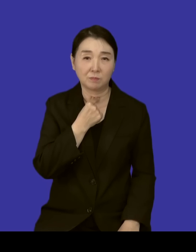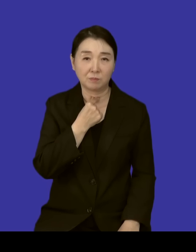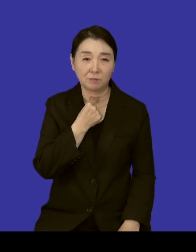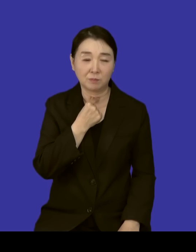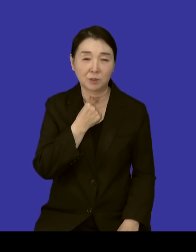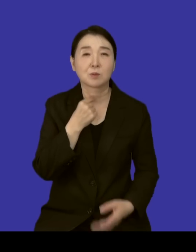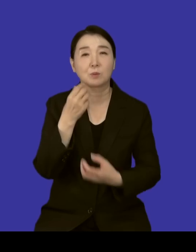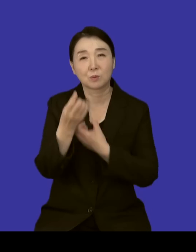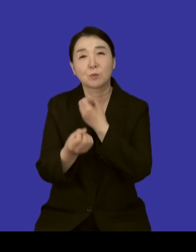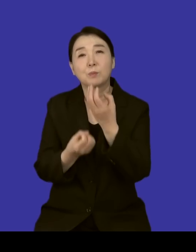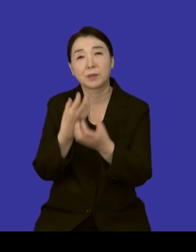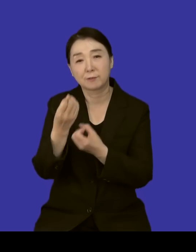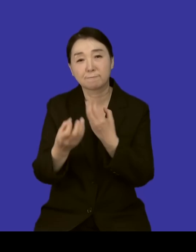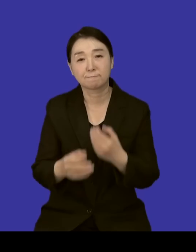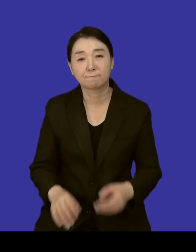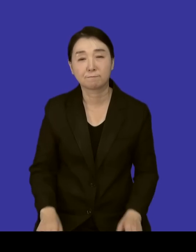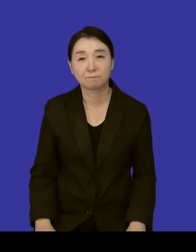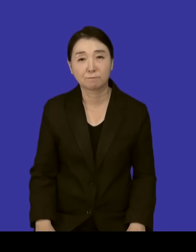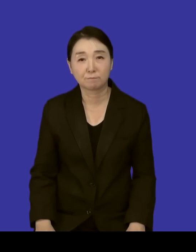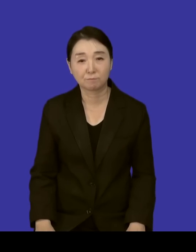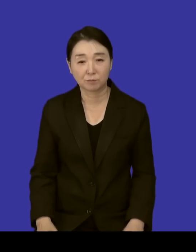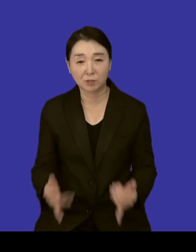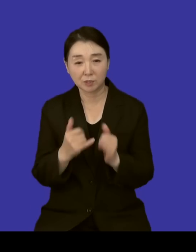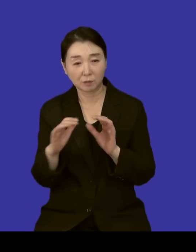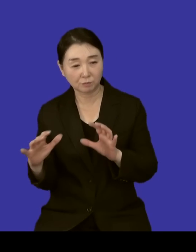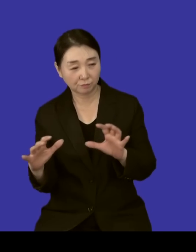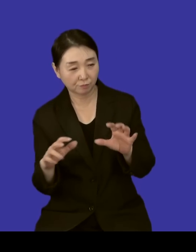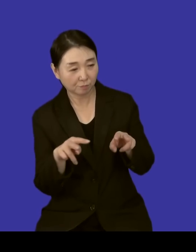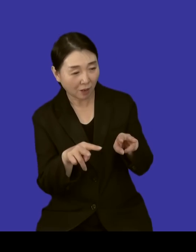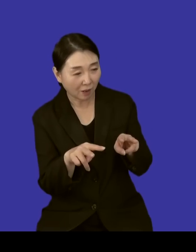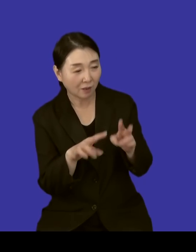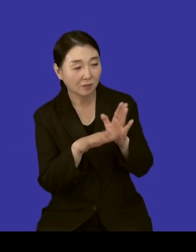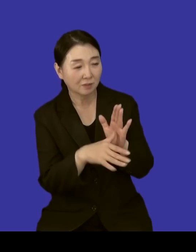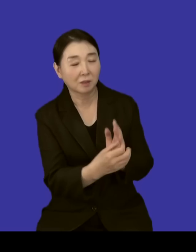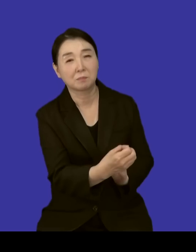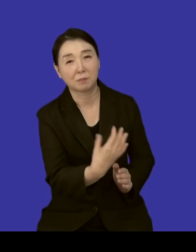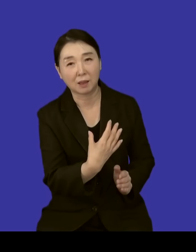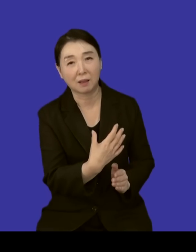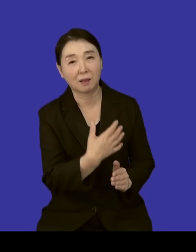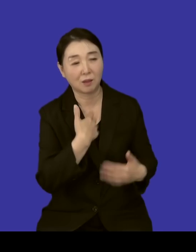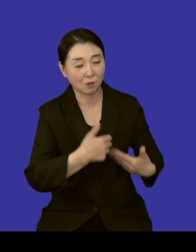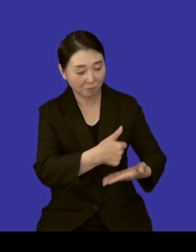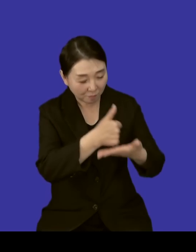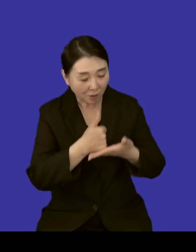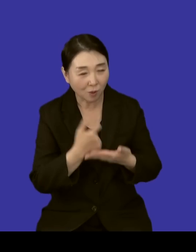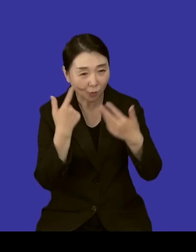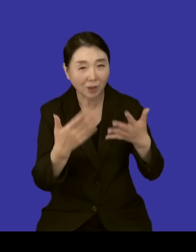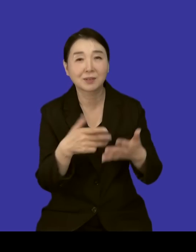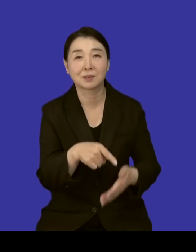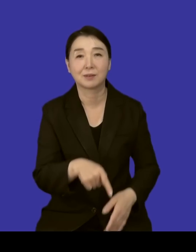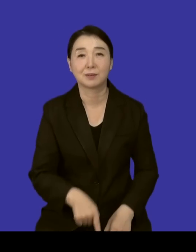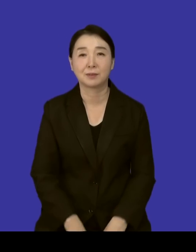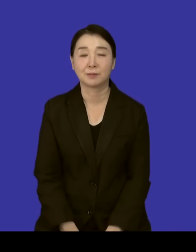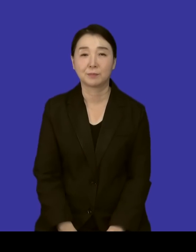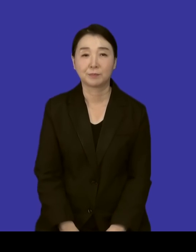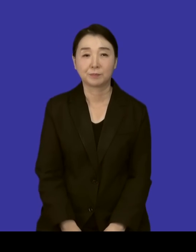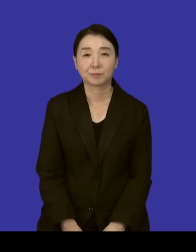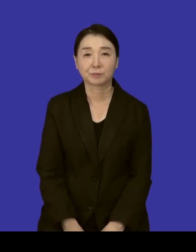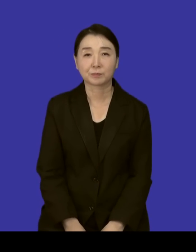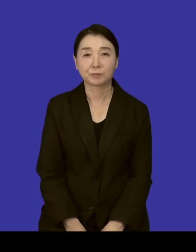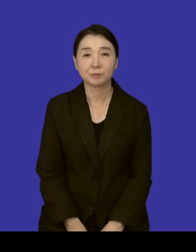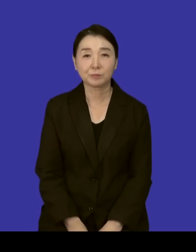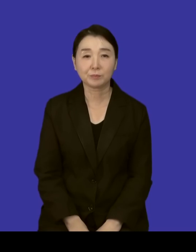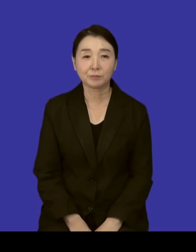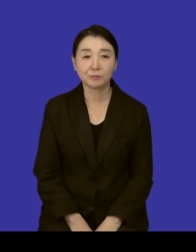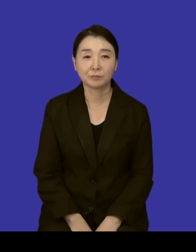싶었던 얘기를 거기서 사람들 보는 앞에서 이제 영접을 확실하게 그렇게 하고 그다음에